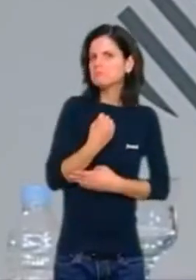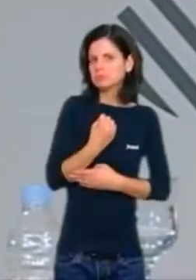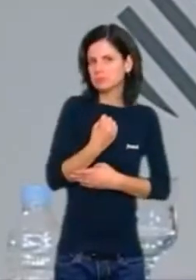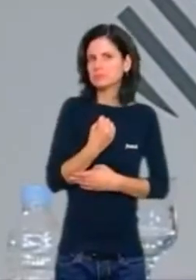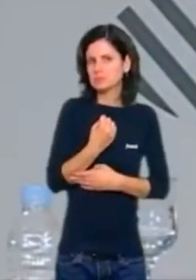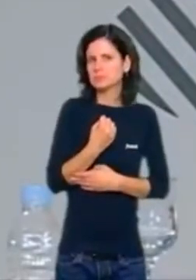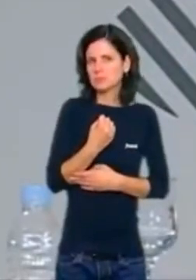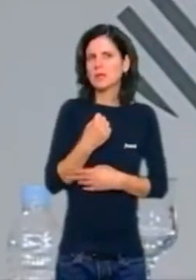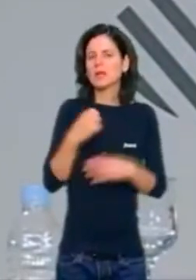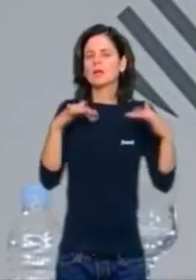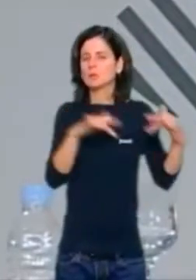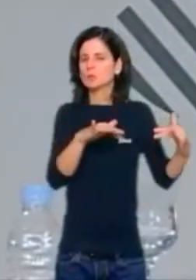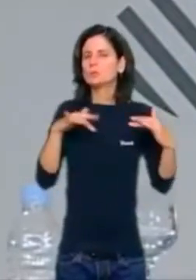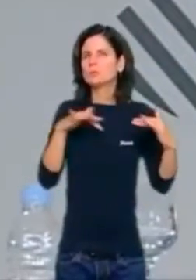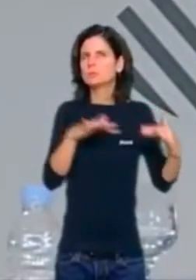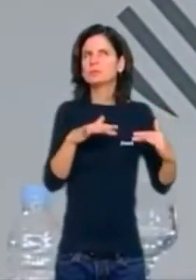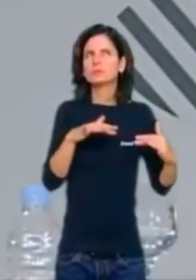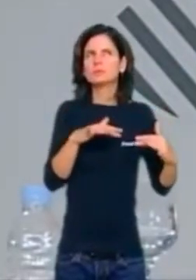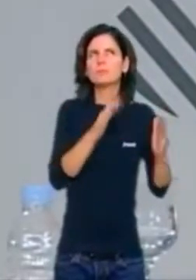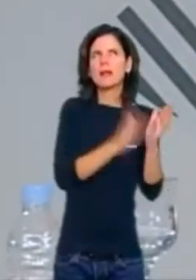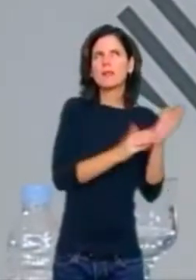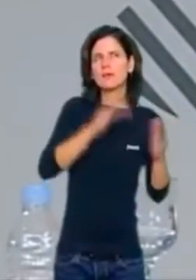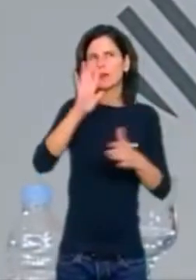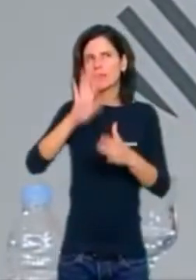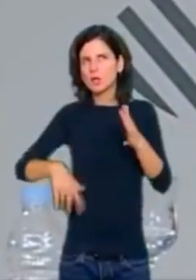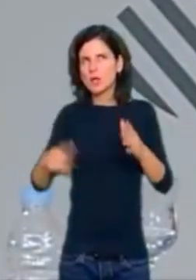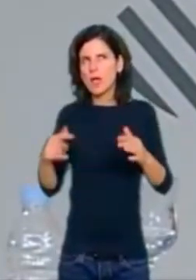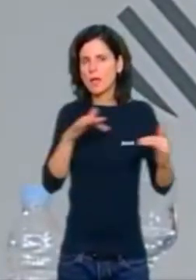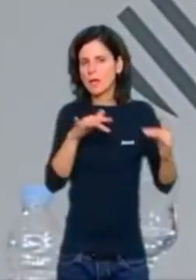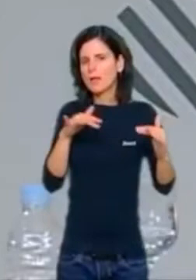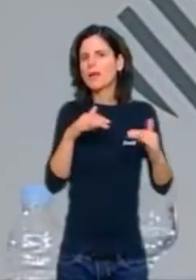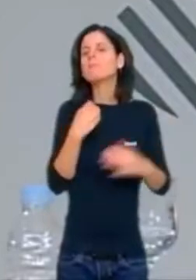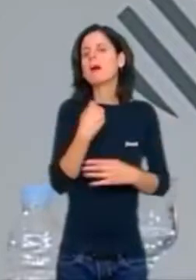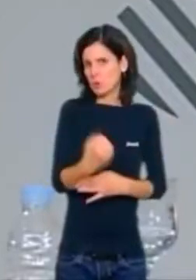si no recordo mal, era el València-Barcelona, no?